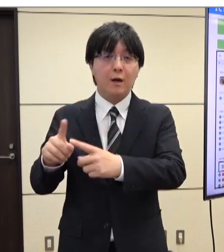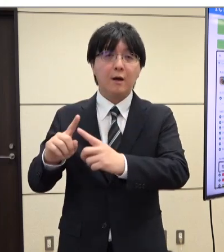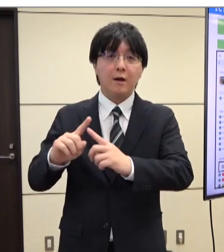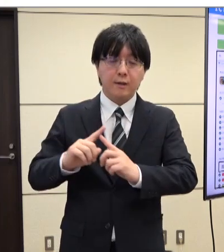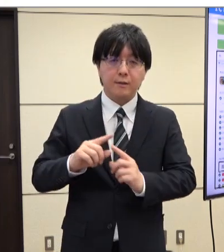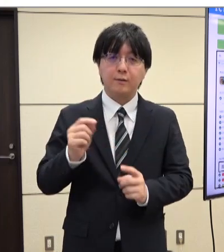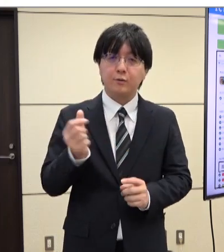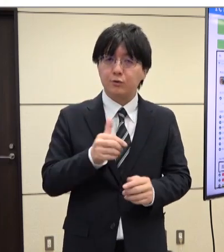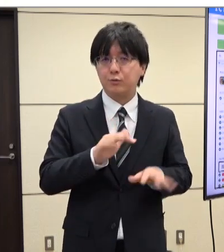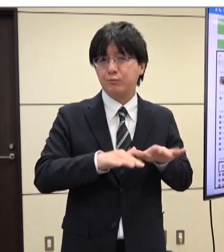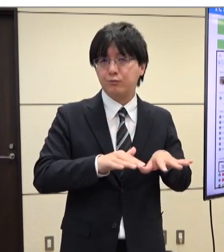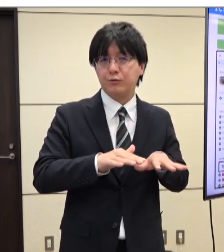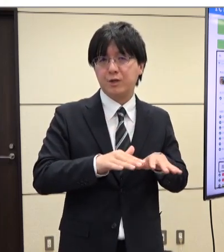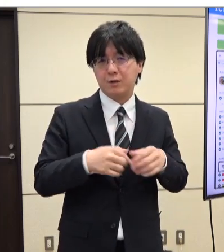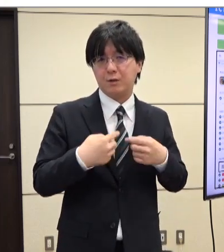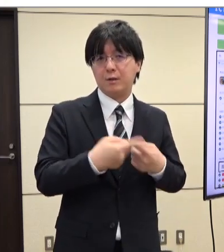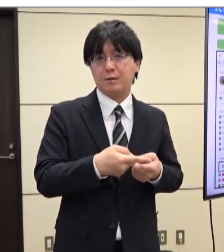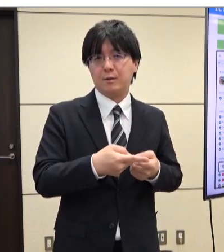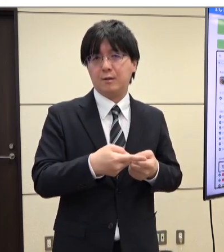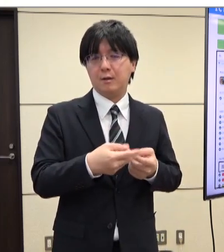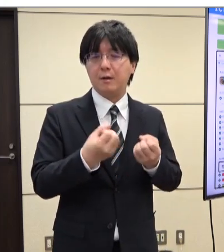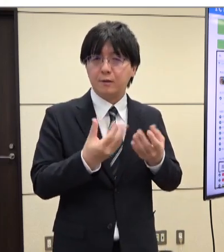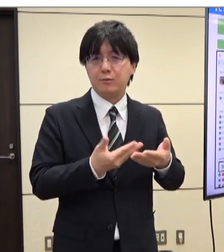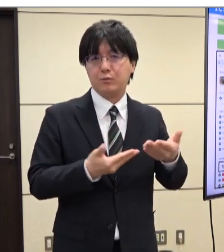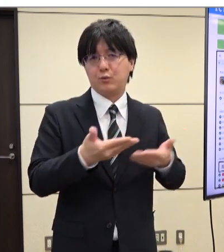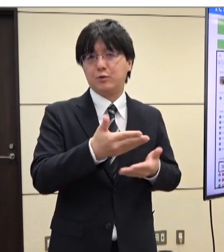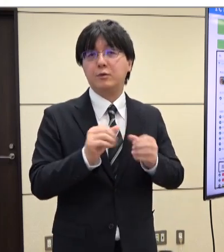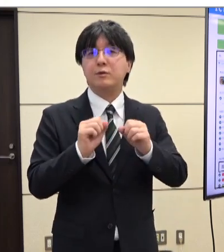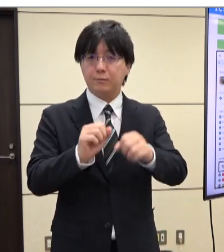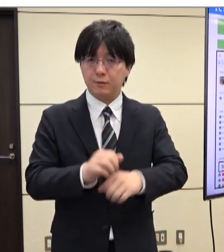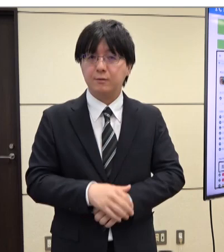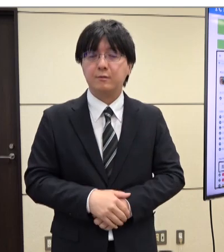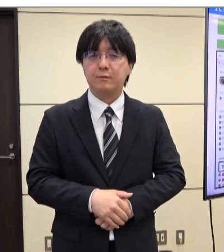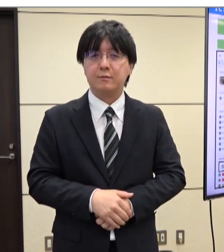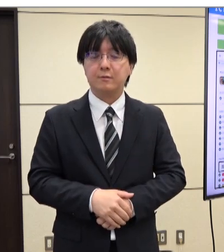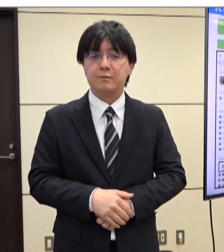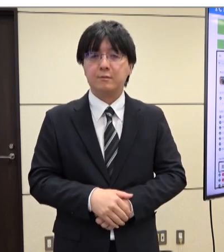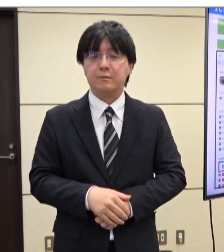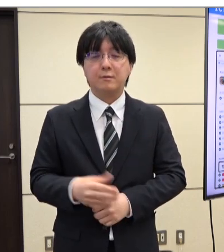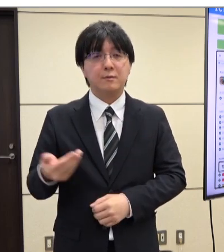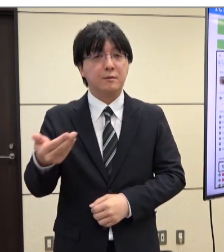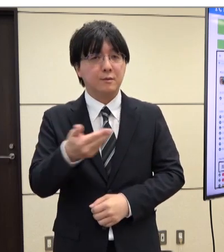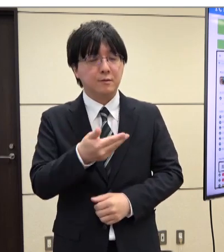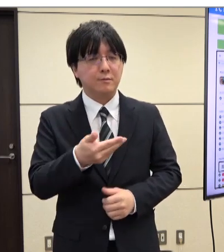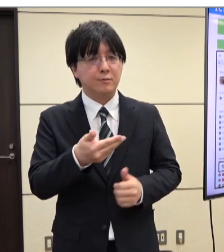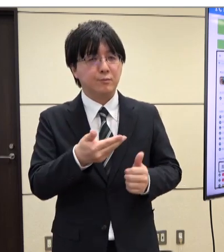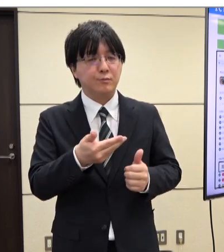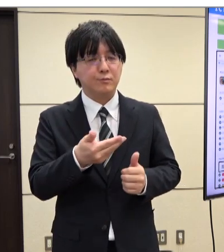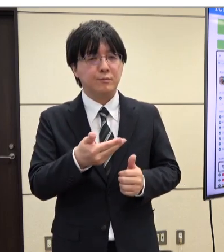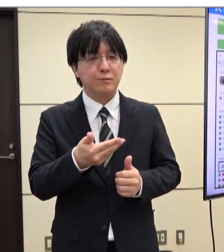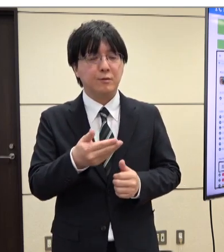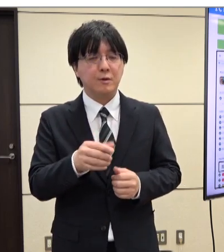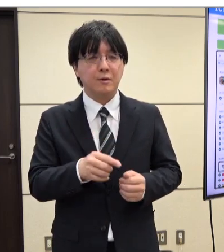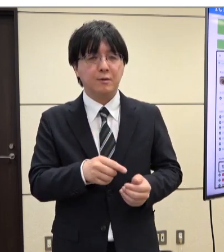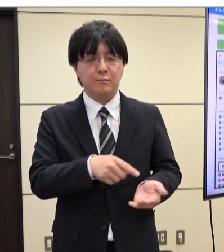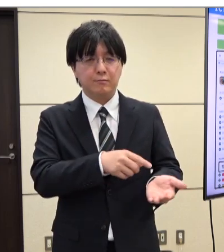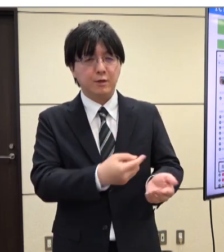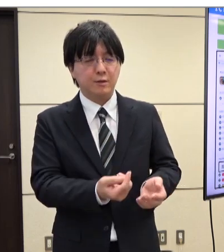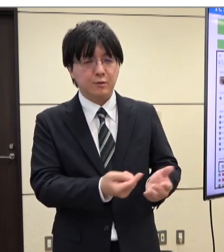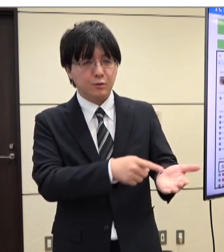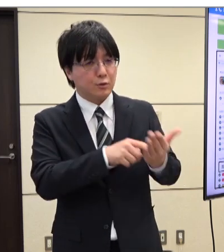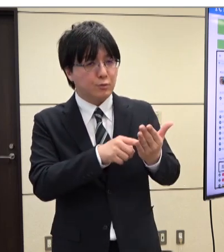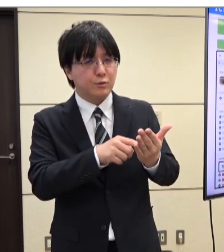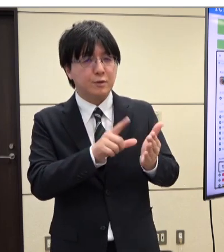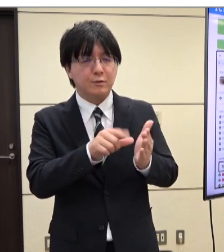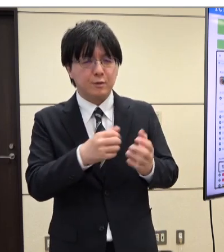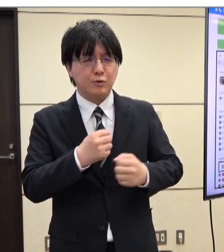していくということですかね。はい、 例えば出没した時のこう警戒、情報みたいな流れる